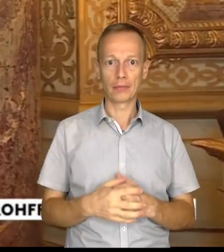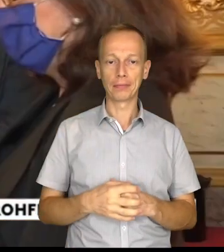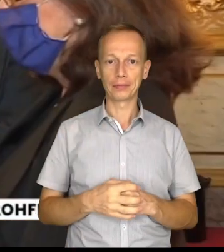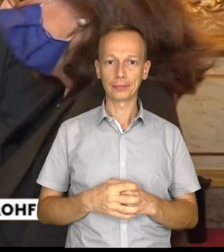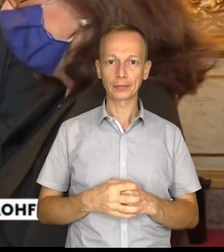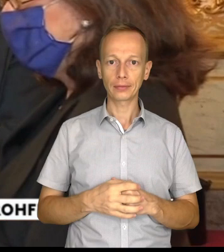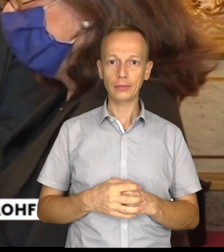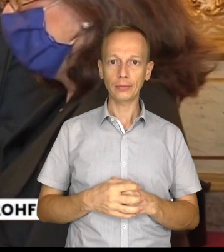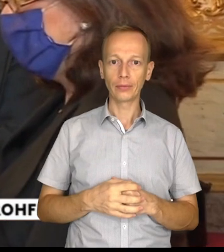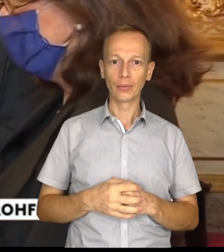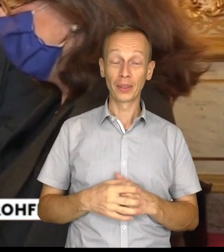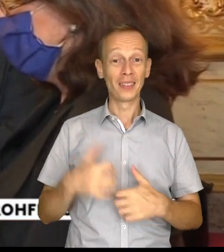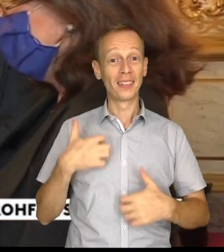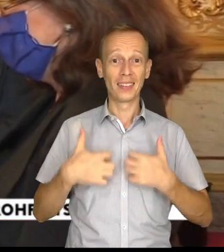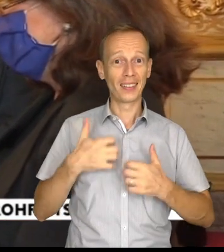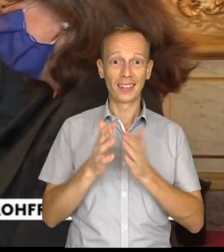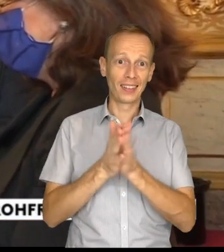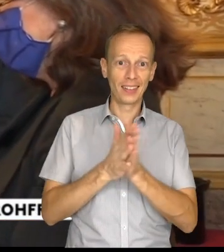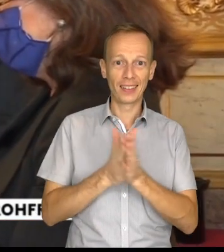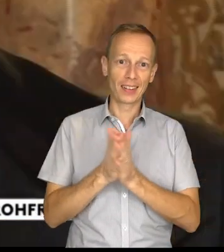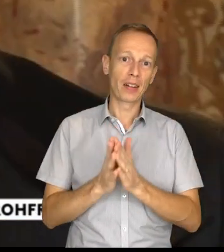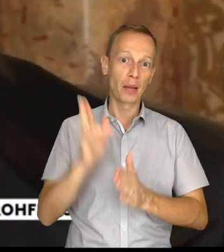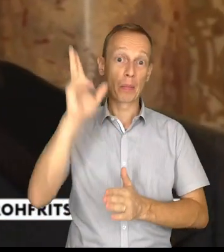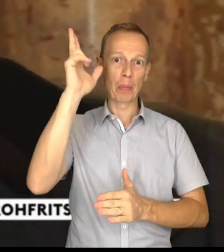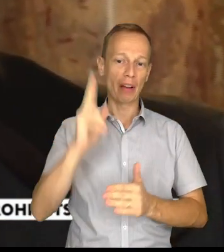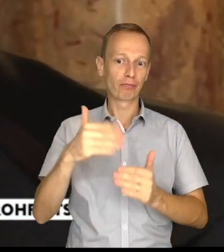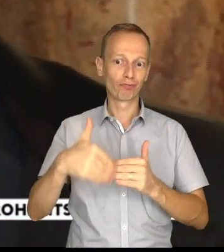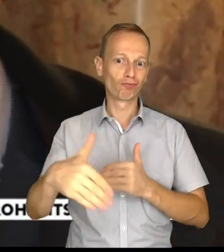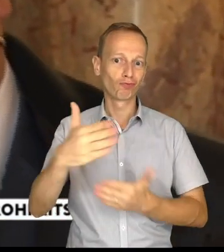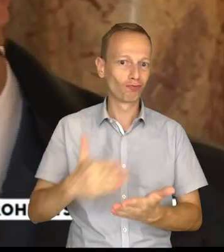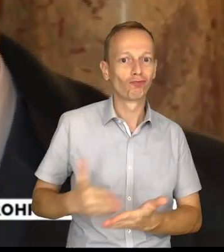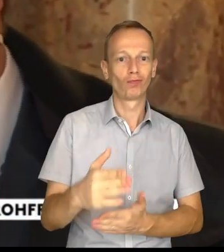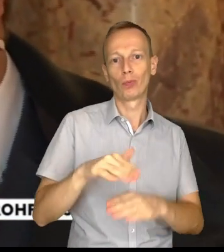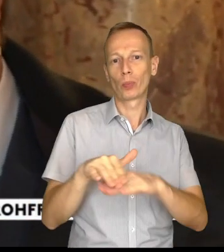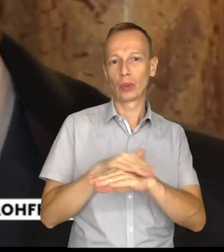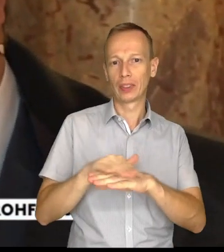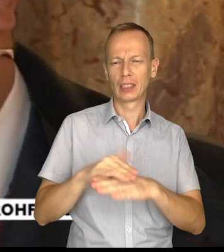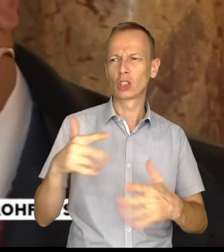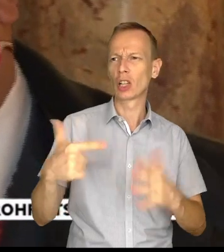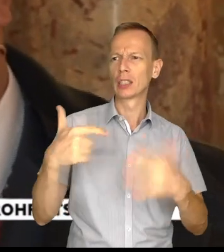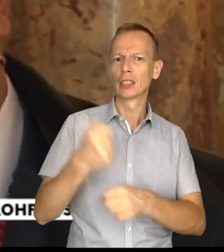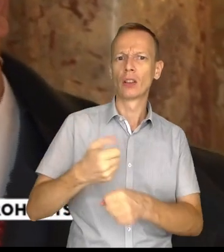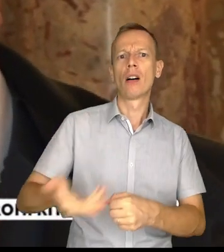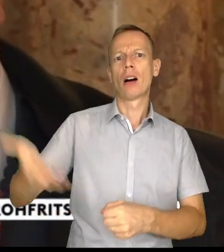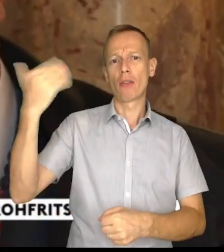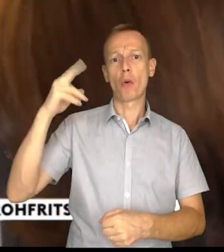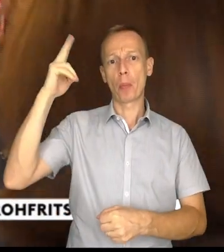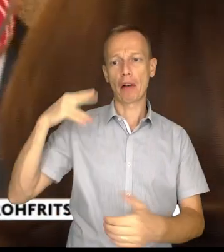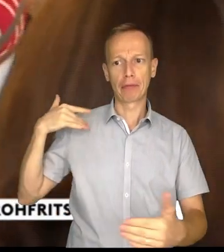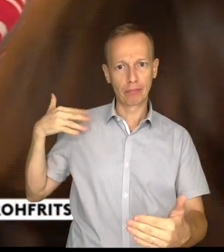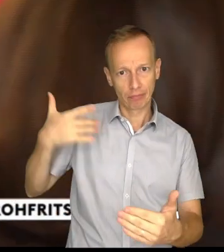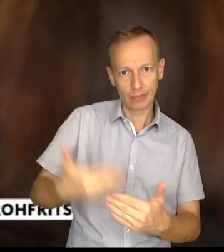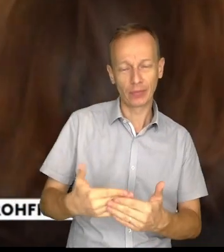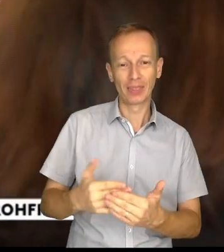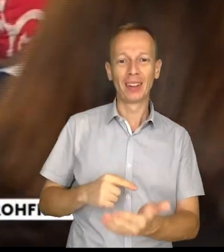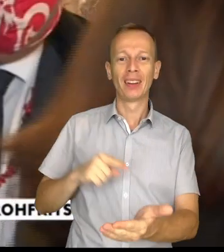impatience. Avec enthousiasme, Teva Rohfritsch entame une nouvelle étape de son parcours politique qui a débuté il y a 17 ans. Depuis son